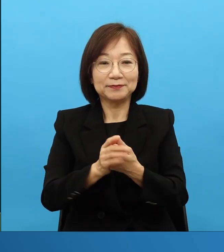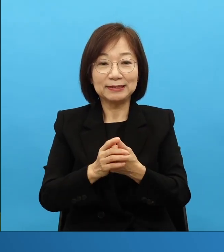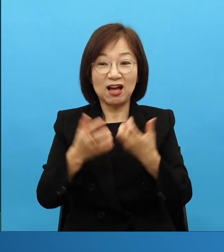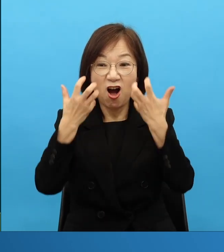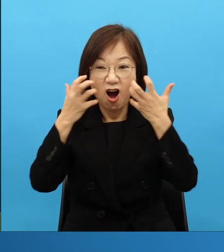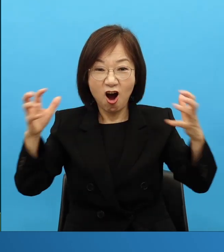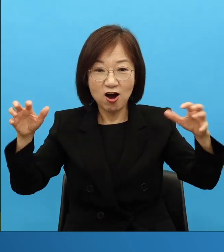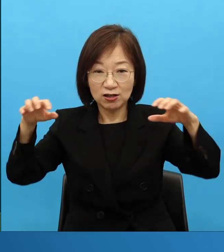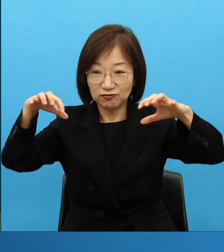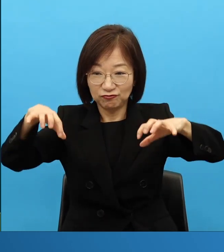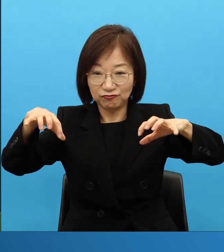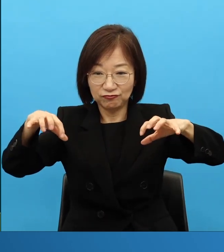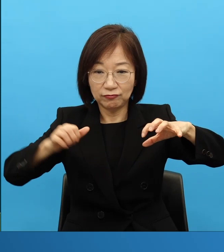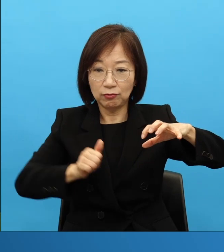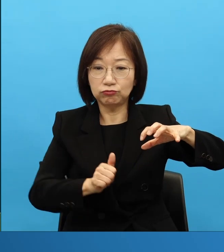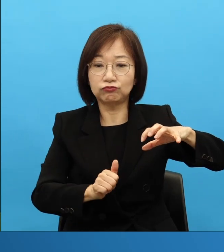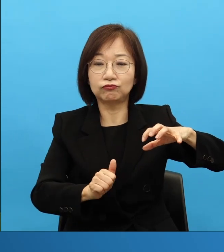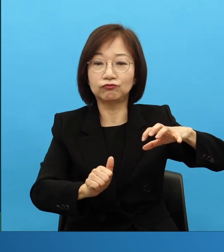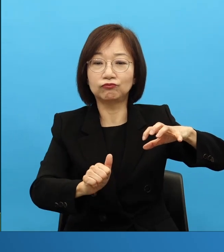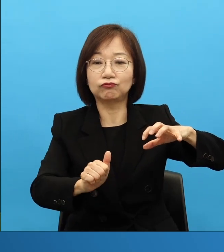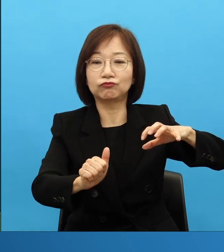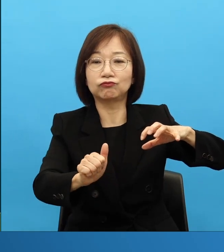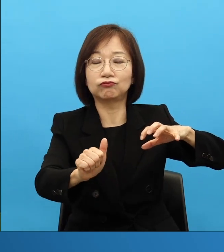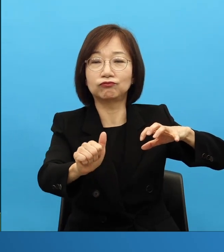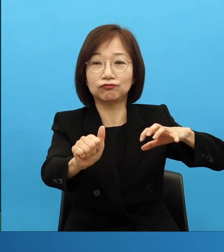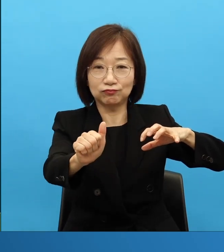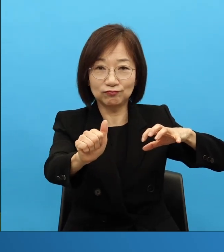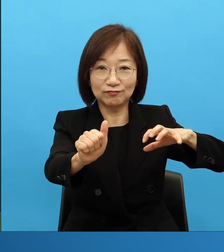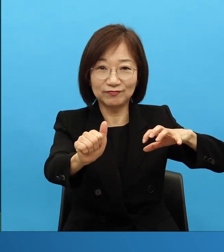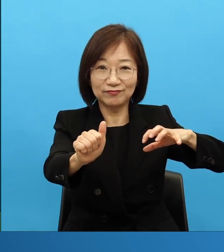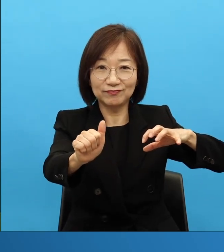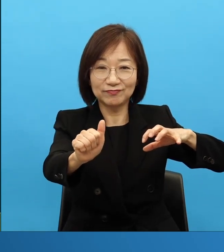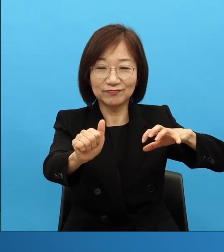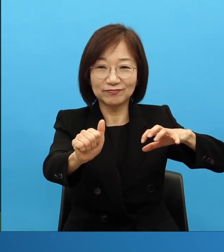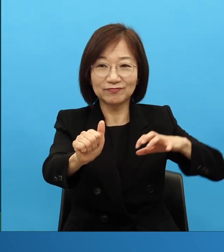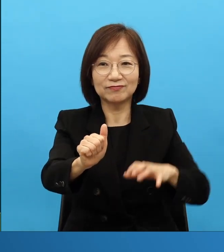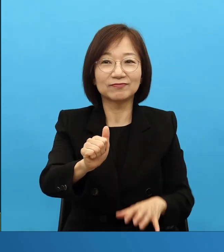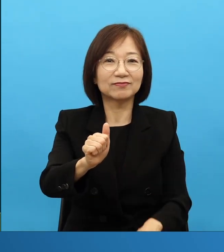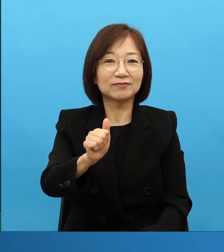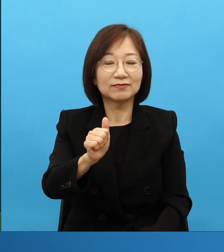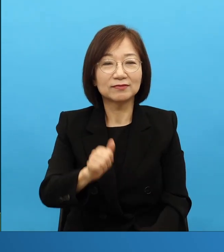passed through. 근데 마지막에 또 보니까요